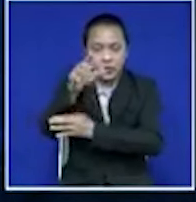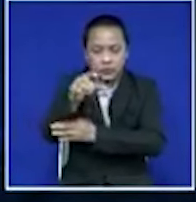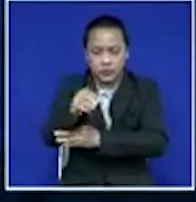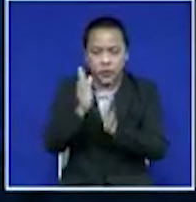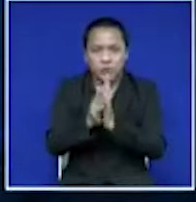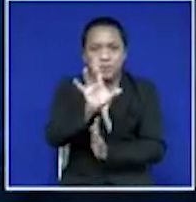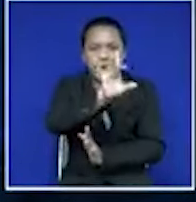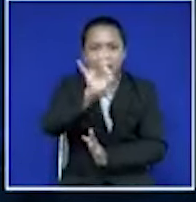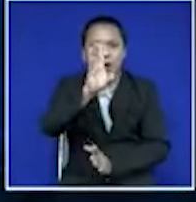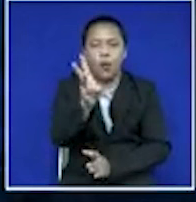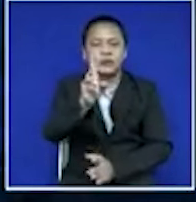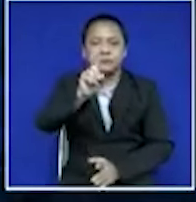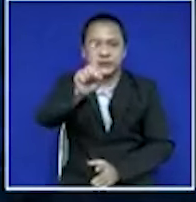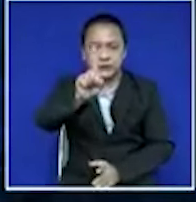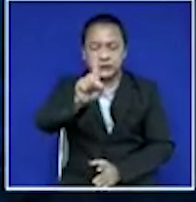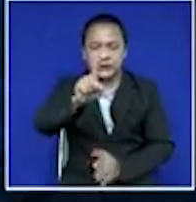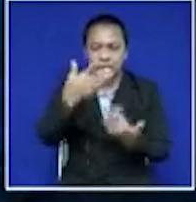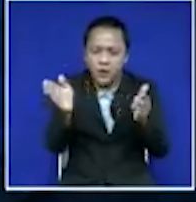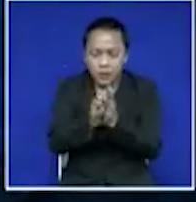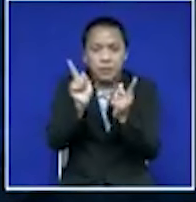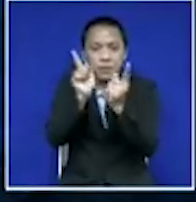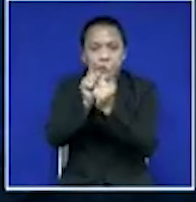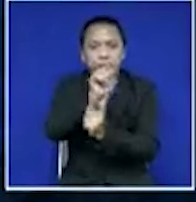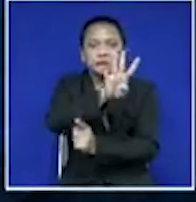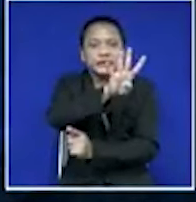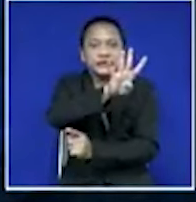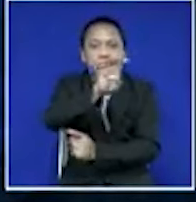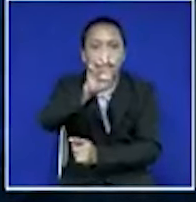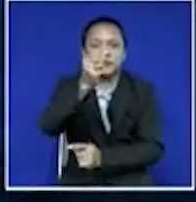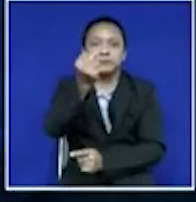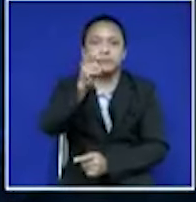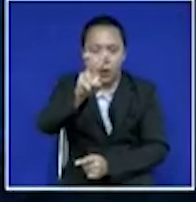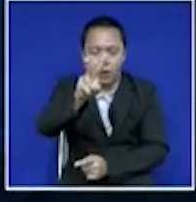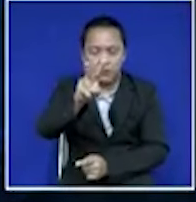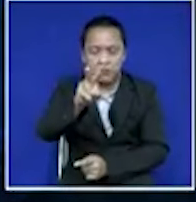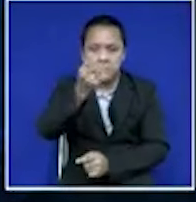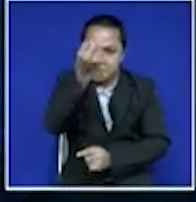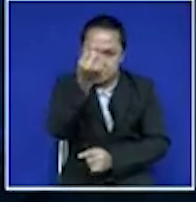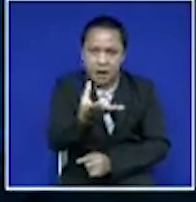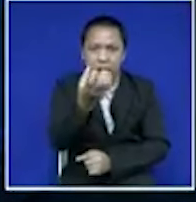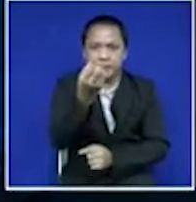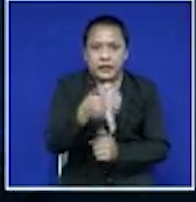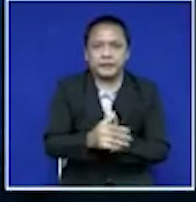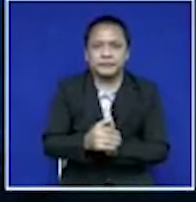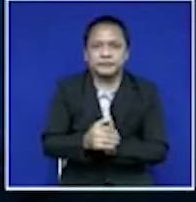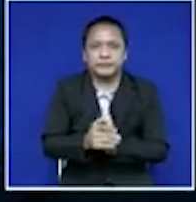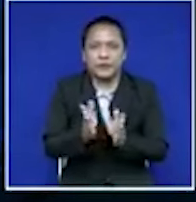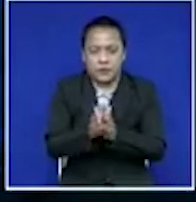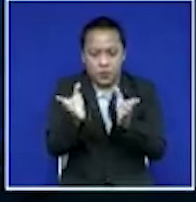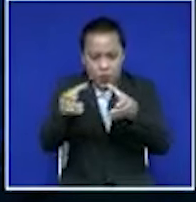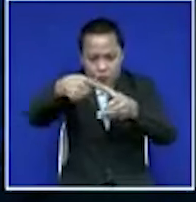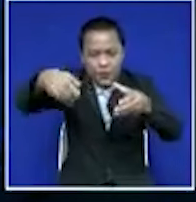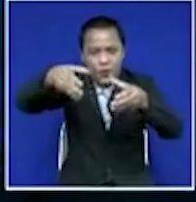ง861นะครับก็ตรวจแลบทั้งหมดก็พบ412อันนี้จะเยอะหน่อยอย่างที่ว่านะครับเพราะเป็นแหล่ง